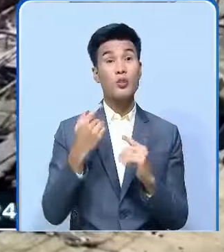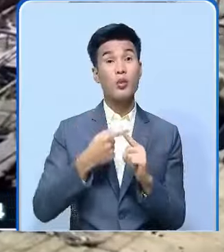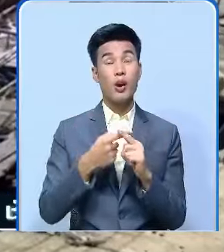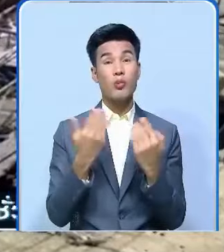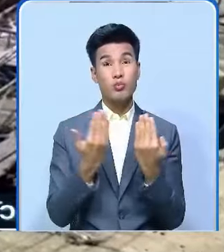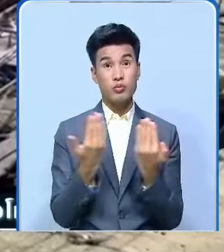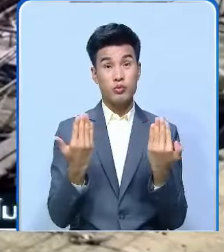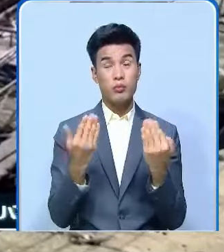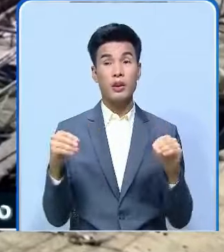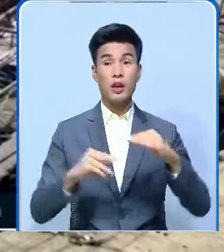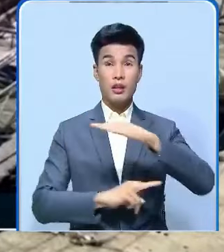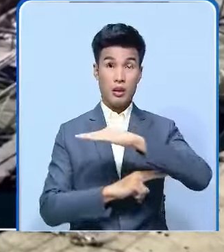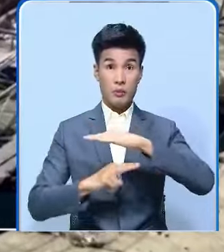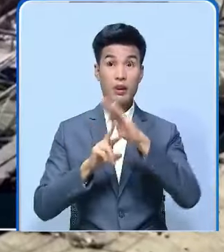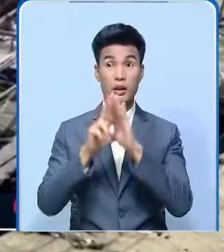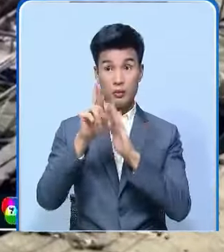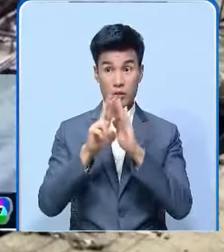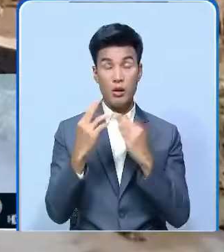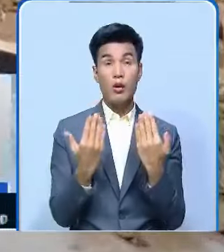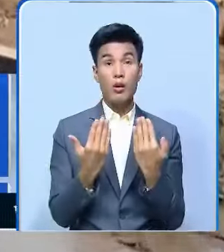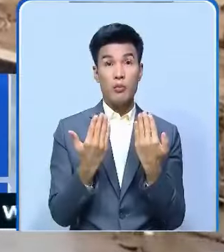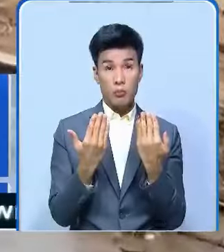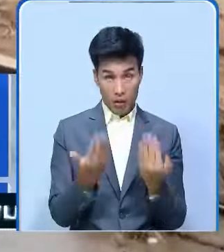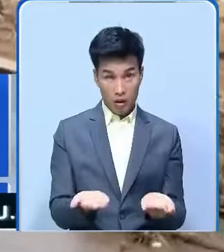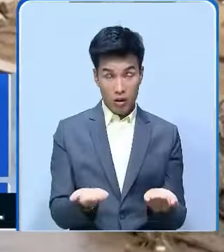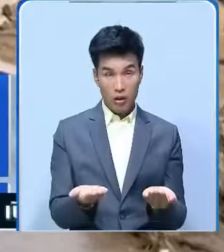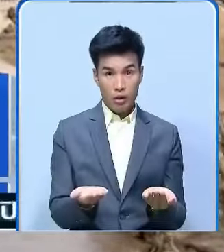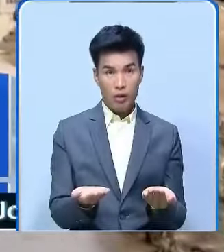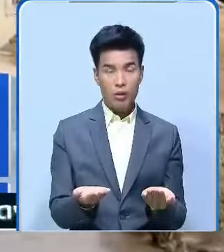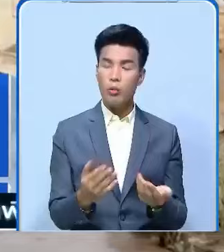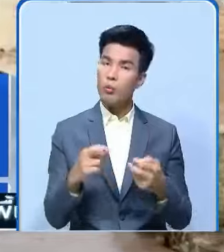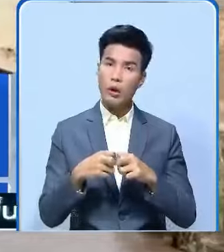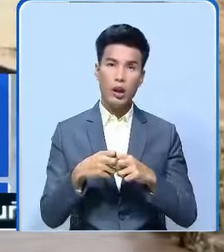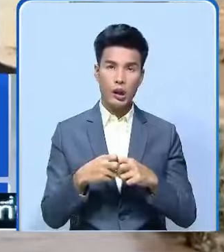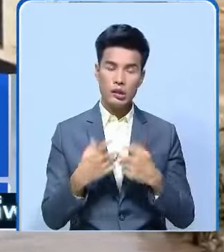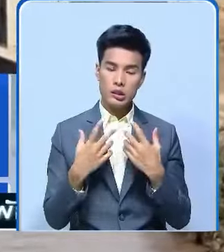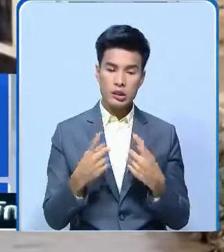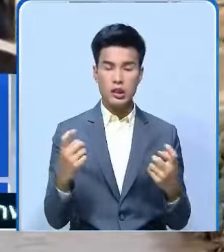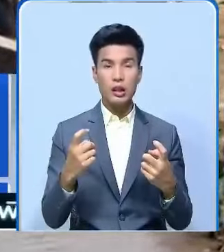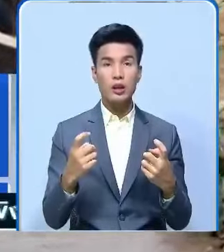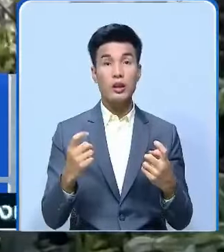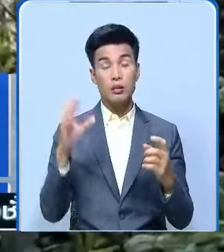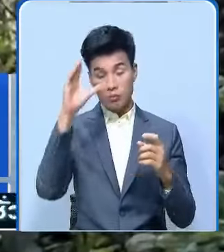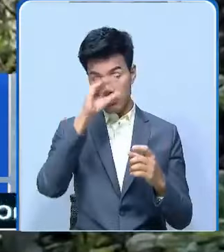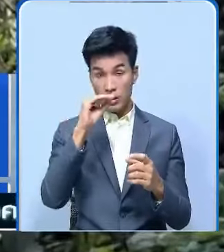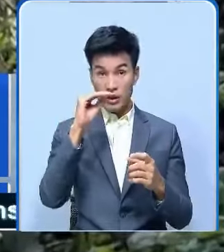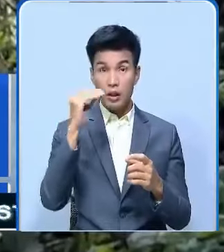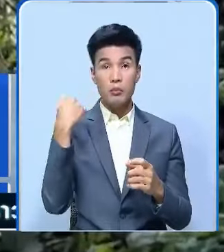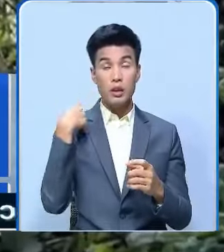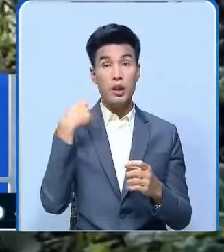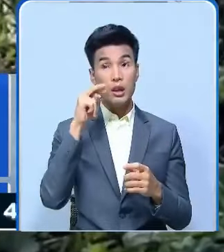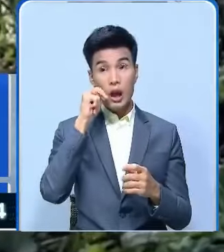านข้ามแดนที่จังหวัดเชียงรายมันพังคุณผู้ชมคะแล้วก็โอ้โหสร้างความเสียหายเลยช่วงกลางดึกที่ผ่านมาระดับน้